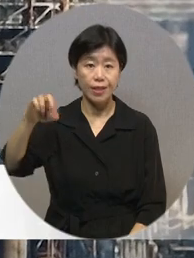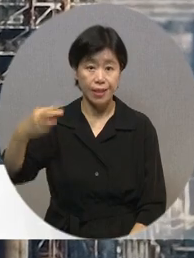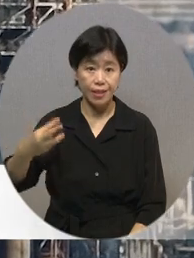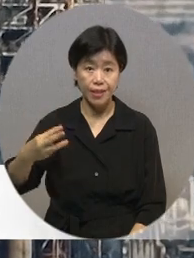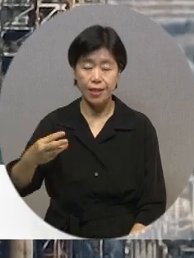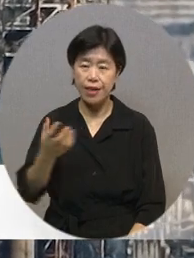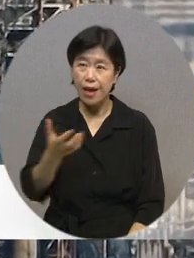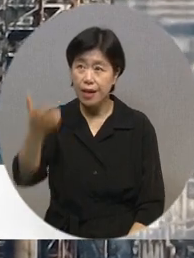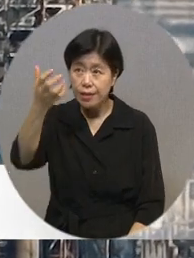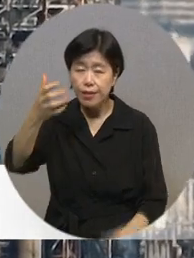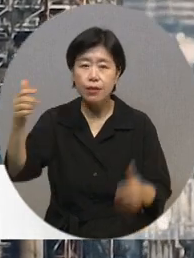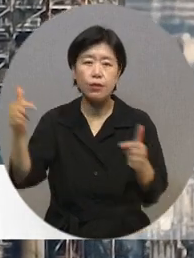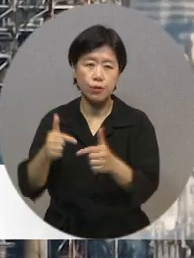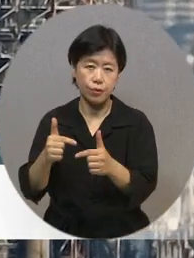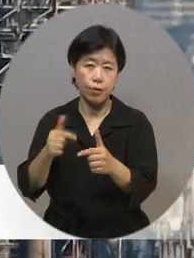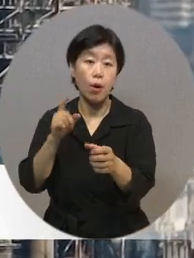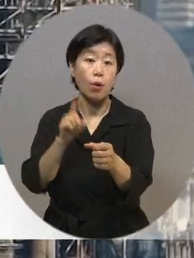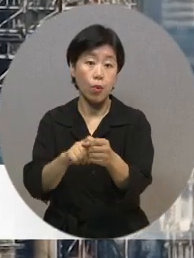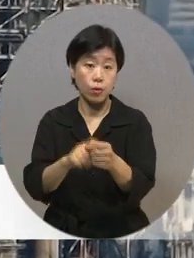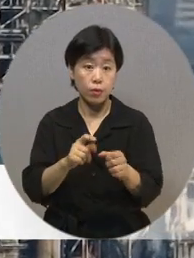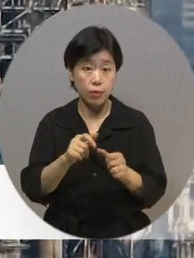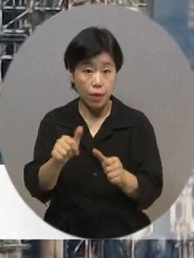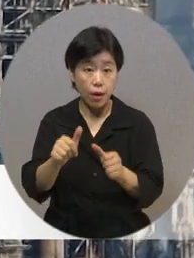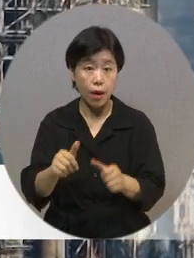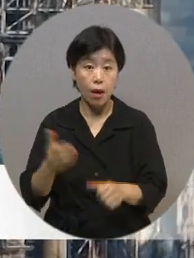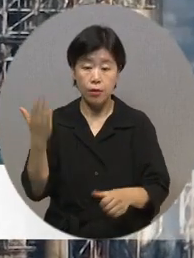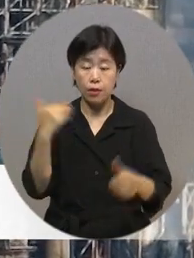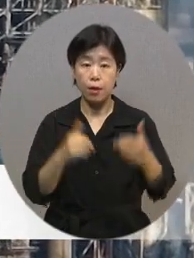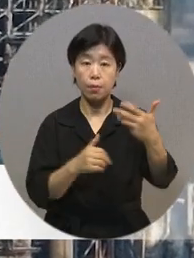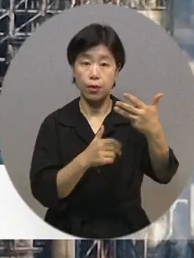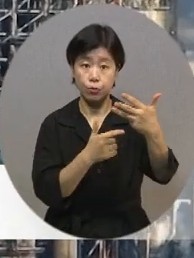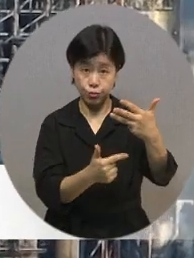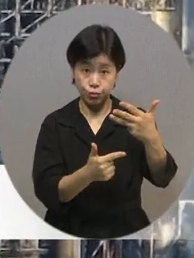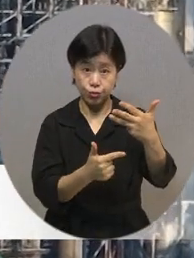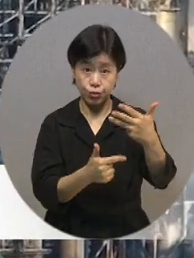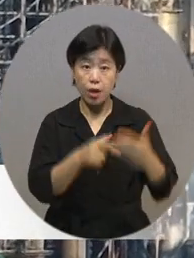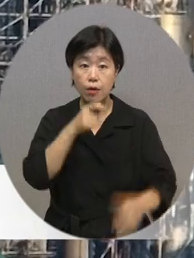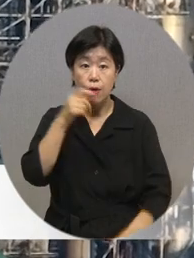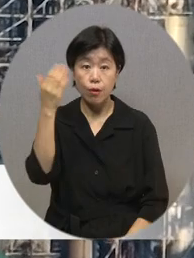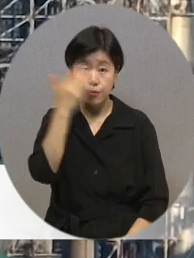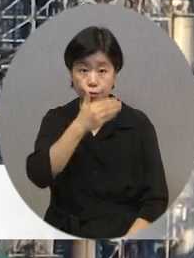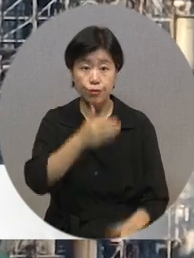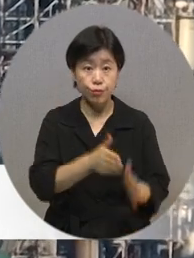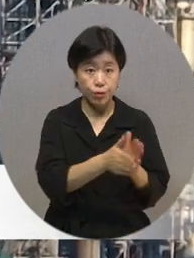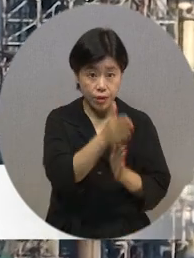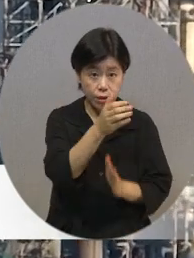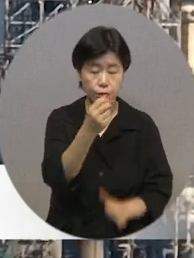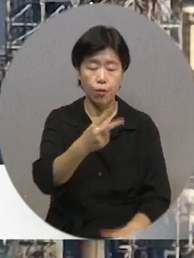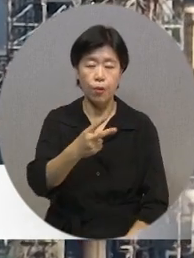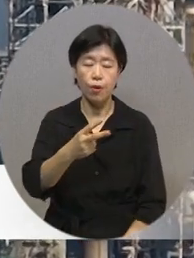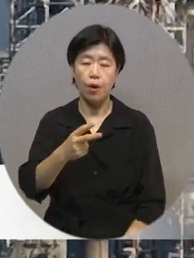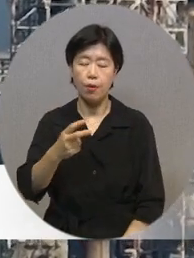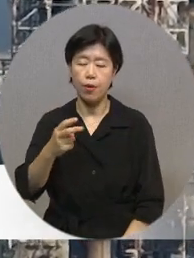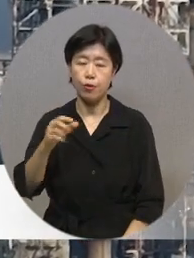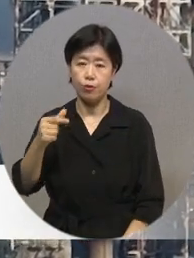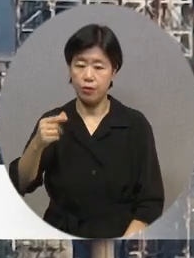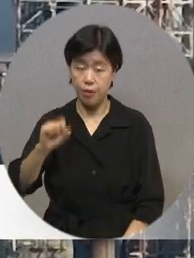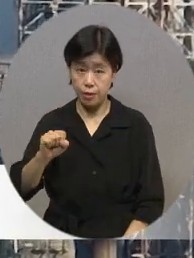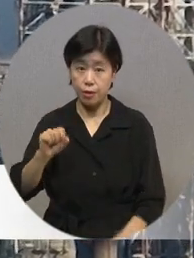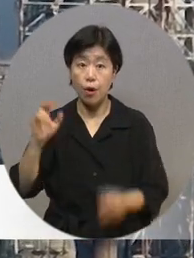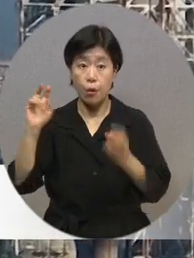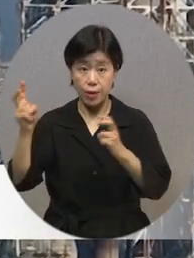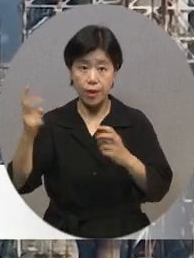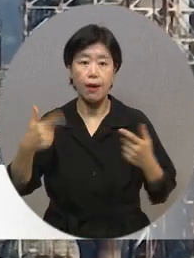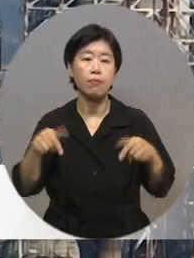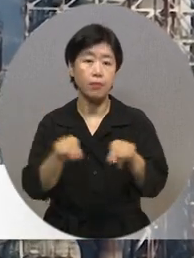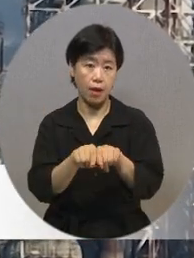지난 6일 여수시 GS칼텍스와 여수산단 석유화학산업 온실가스 배출